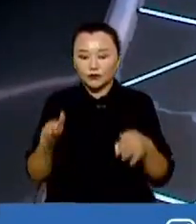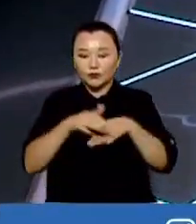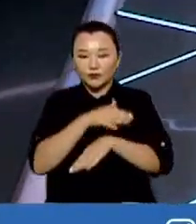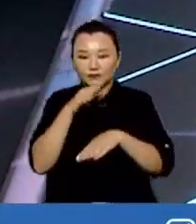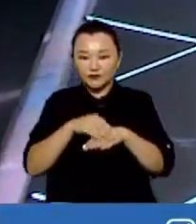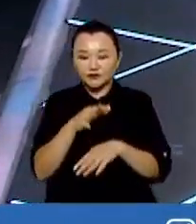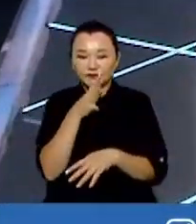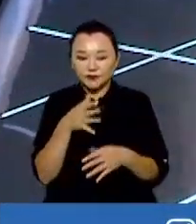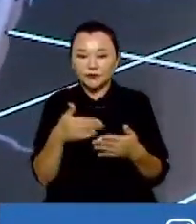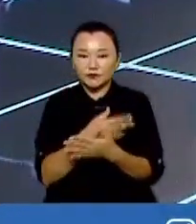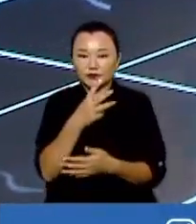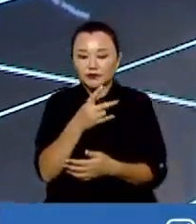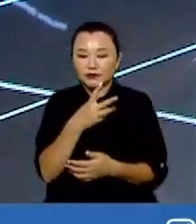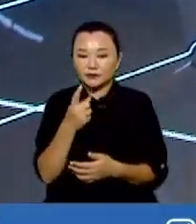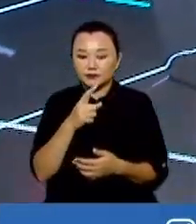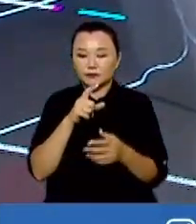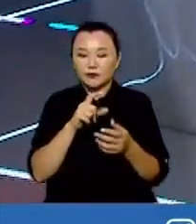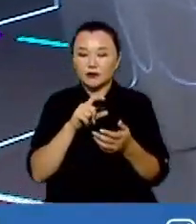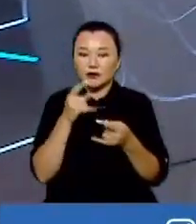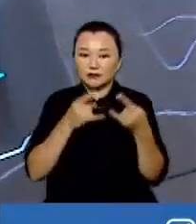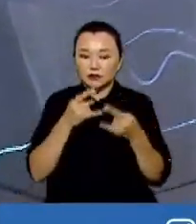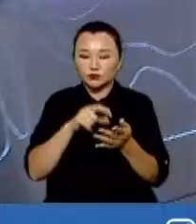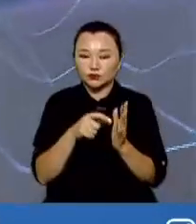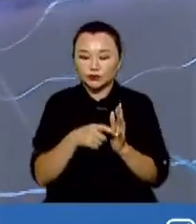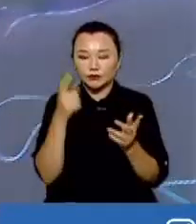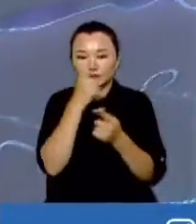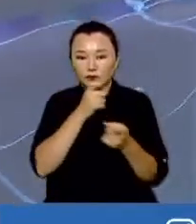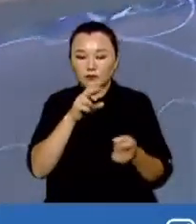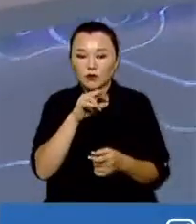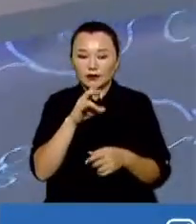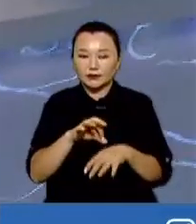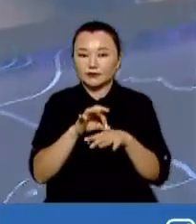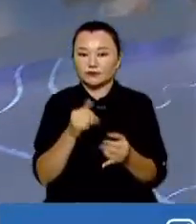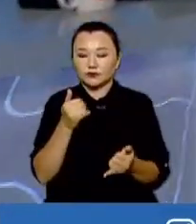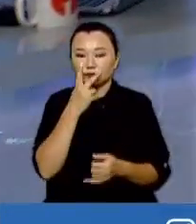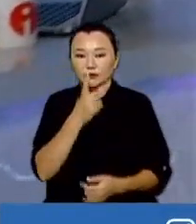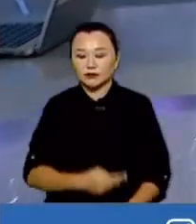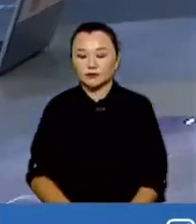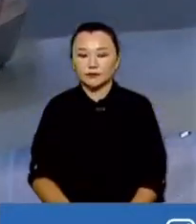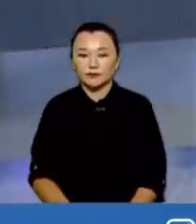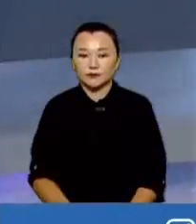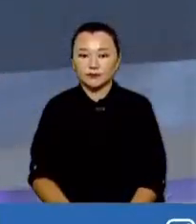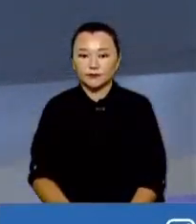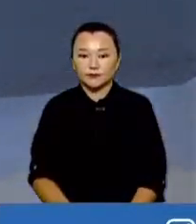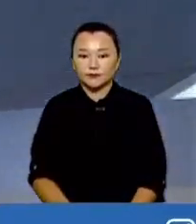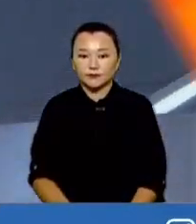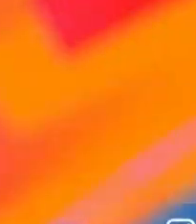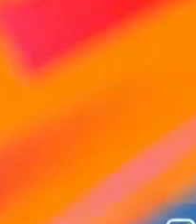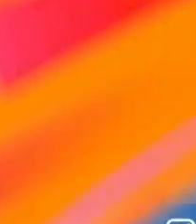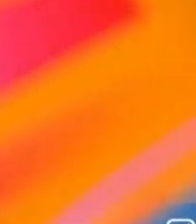Добрый вечер. Время новостей на 31-м канале в студии Информбюро Полина Булава. И смотрите сегодня.